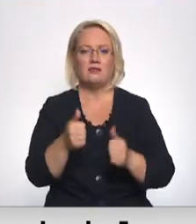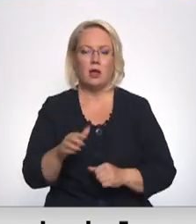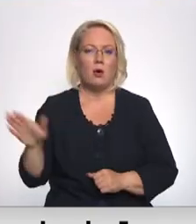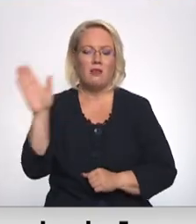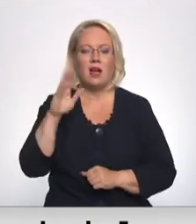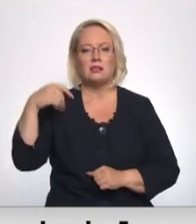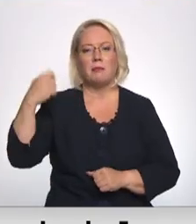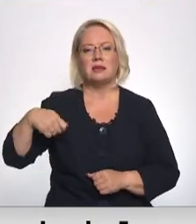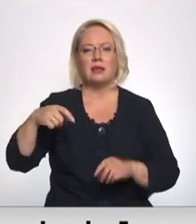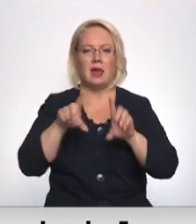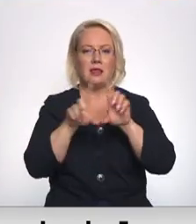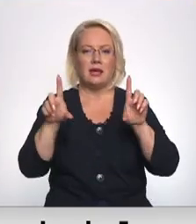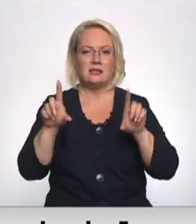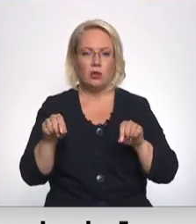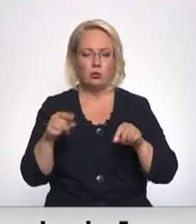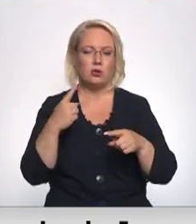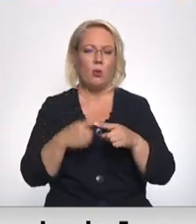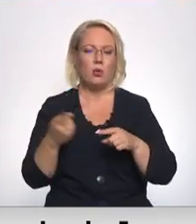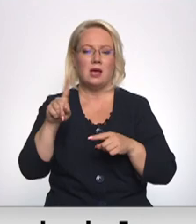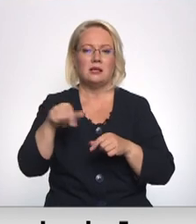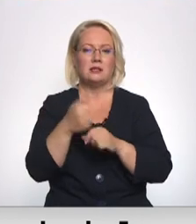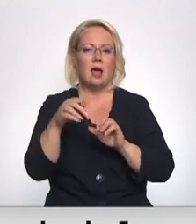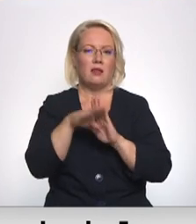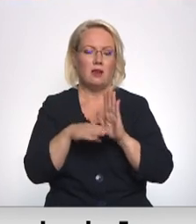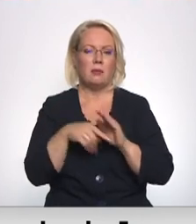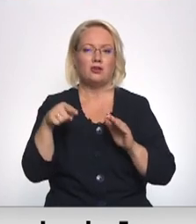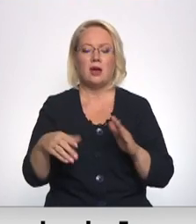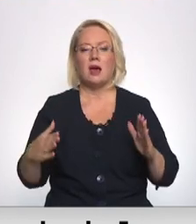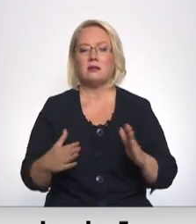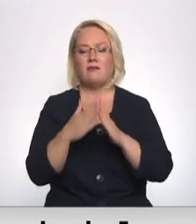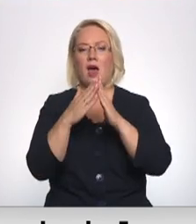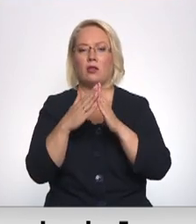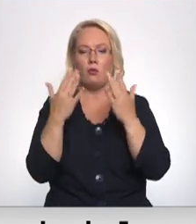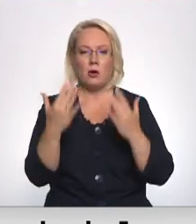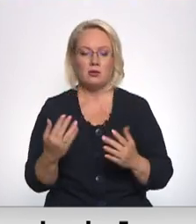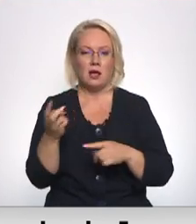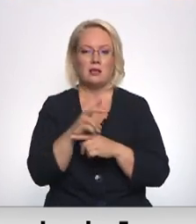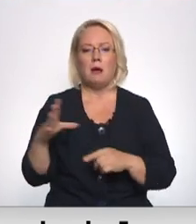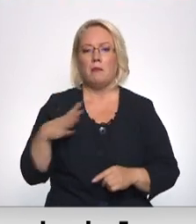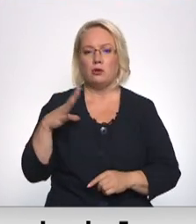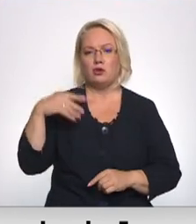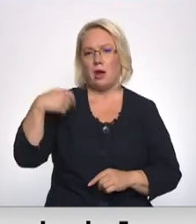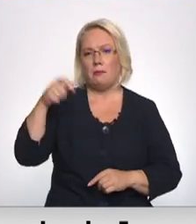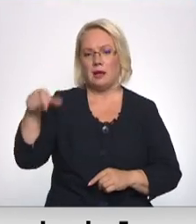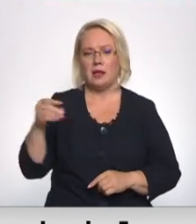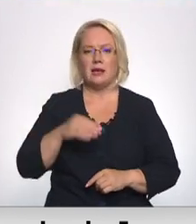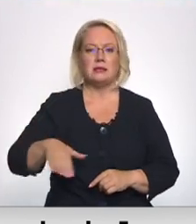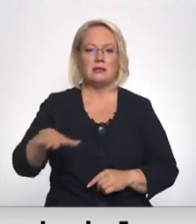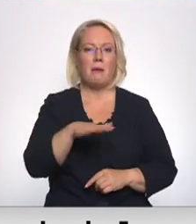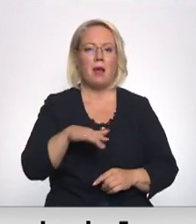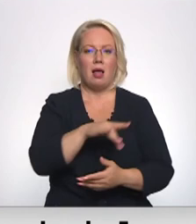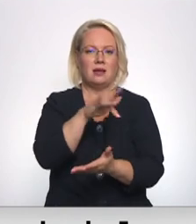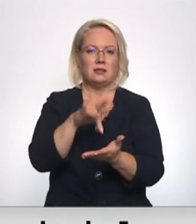prezidenta institūciju un satversmi. Tāpēc svinīgajā jubilejas pasākumā ieradušies arī eksprezidenti, lai Zemgales sirdī